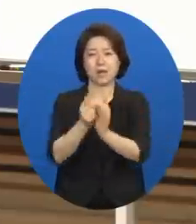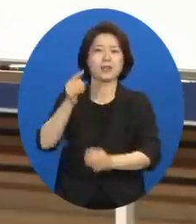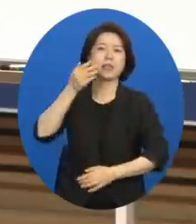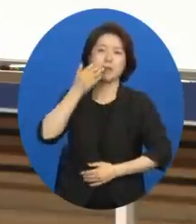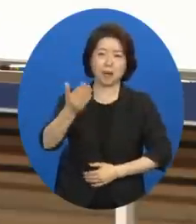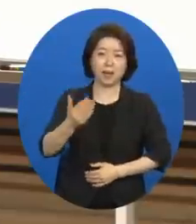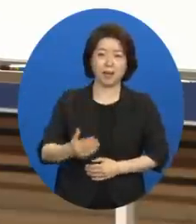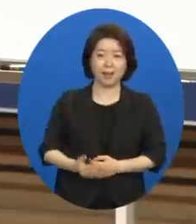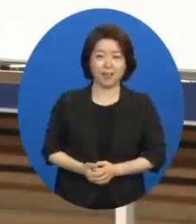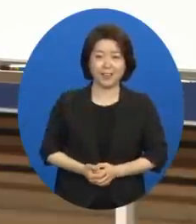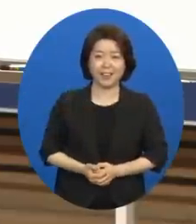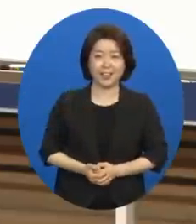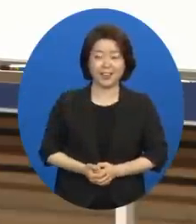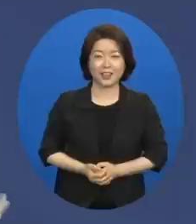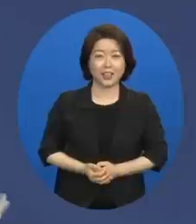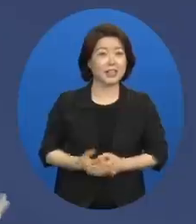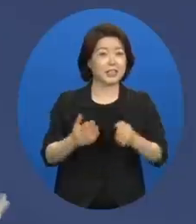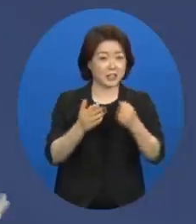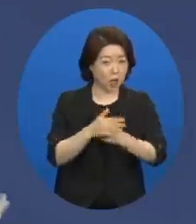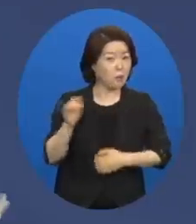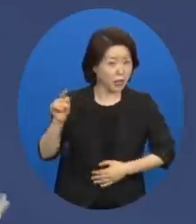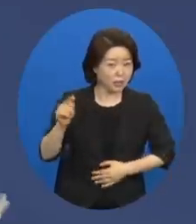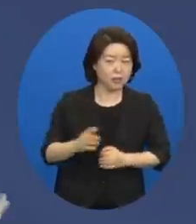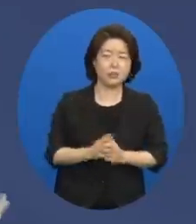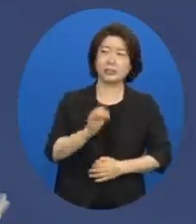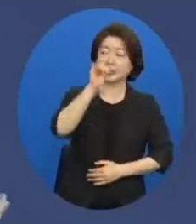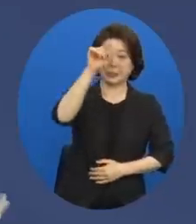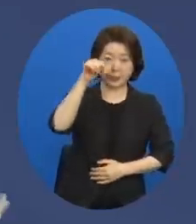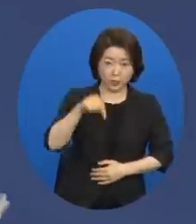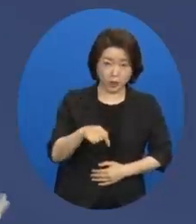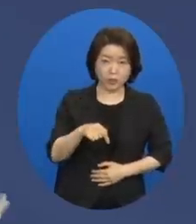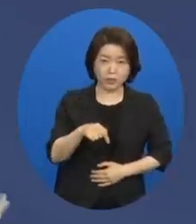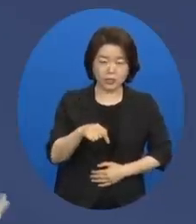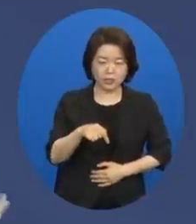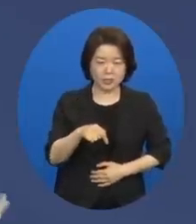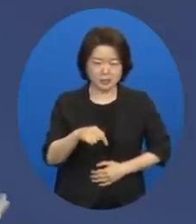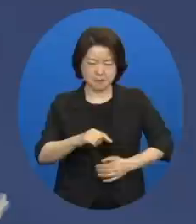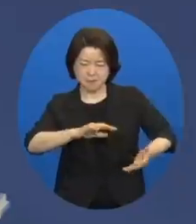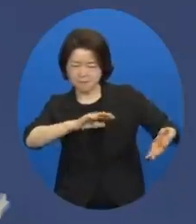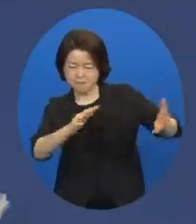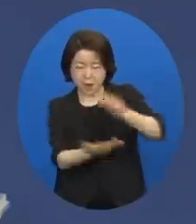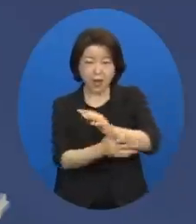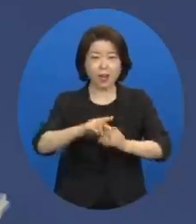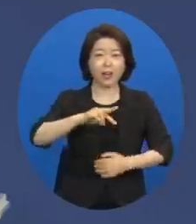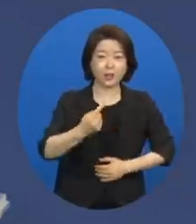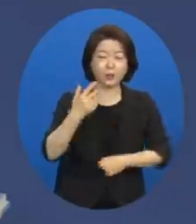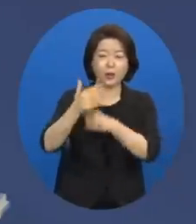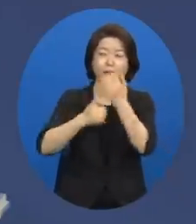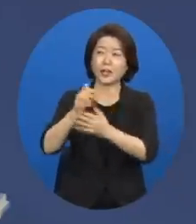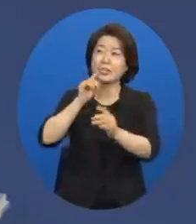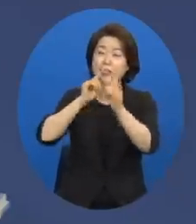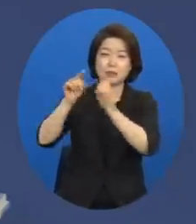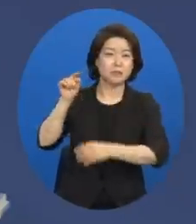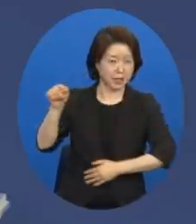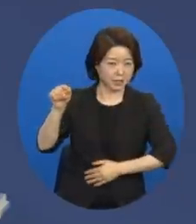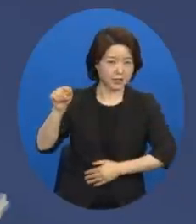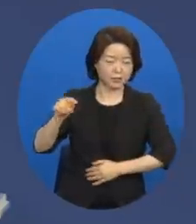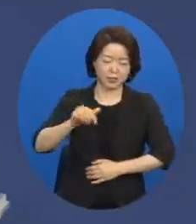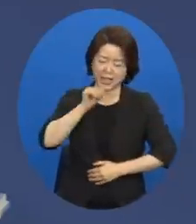것이니라. 그러니까 이거는 천지가 뒤집어져도 하나님의 이 말씀은